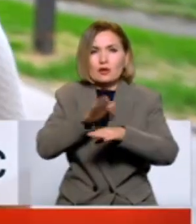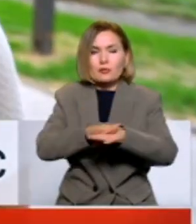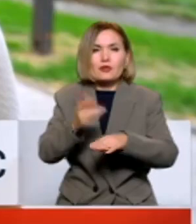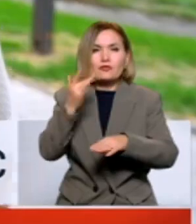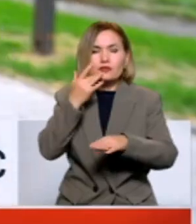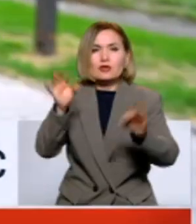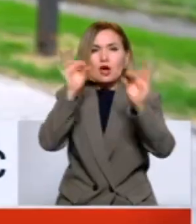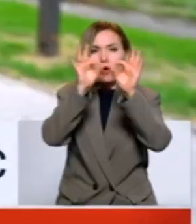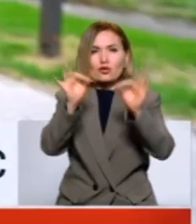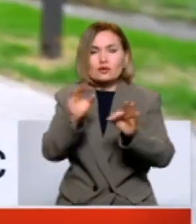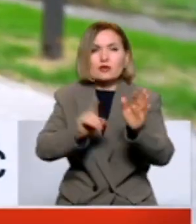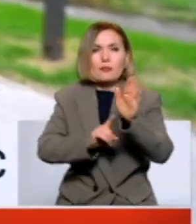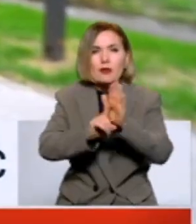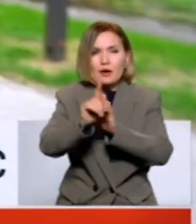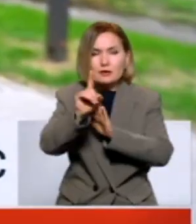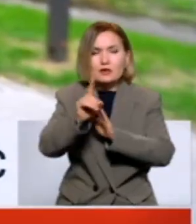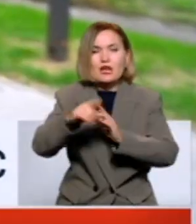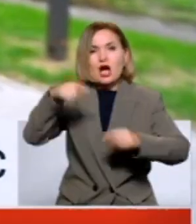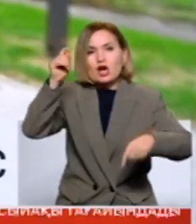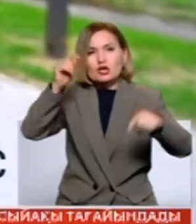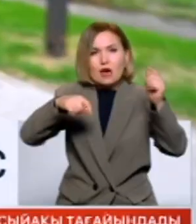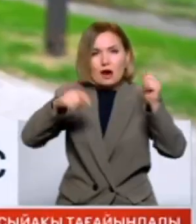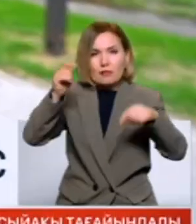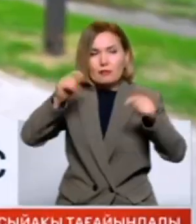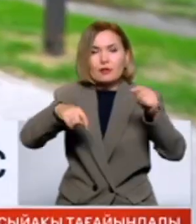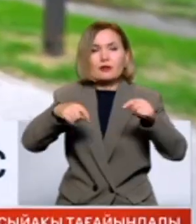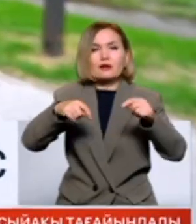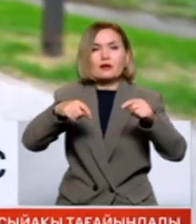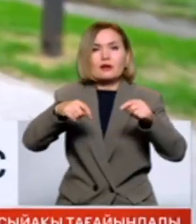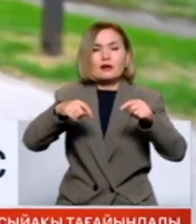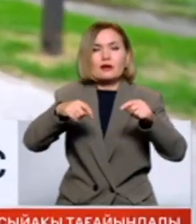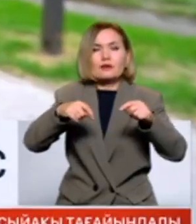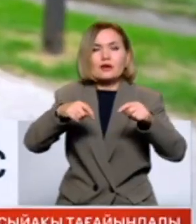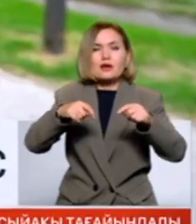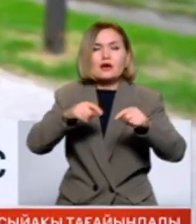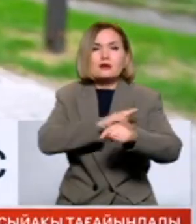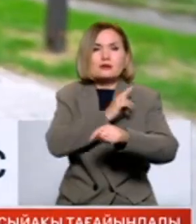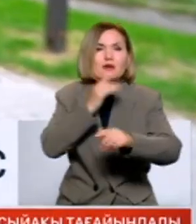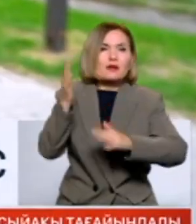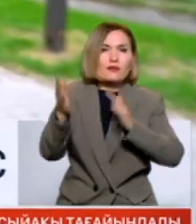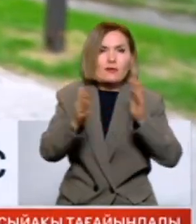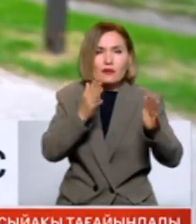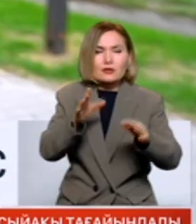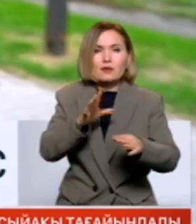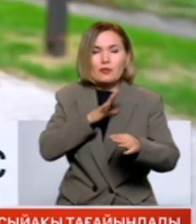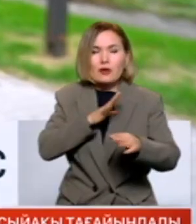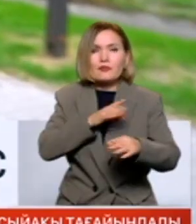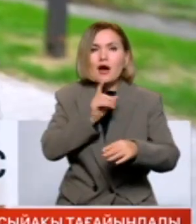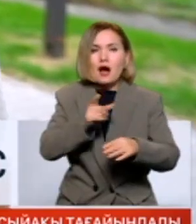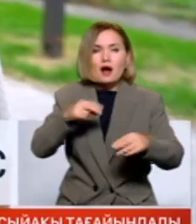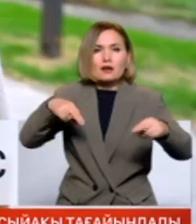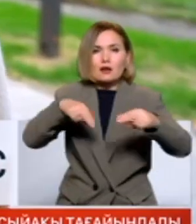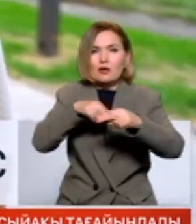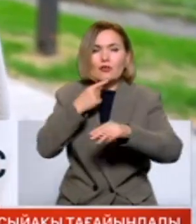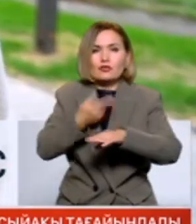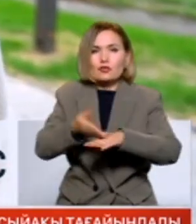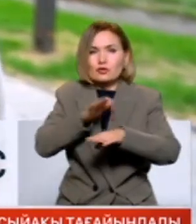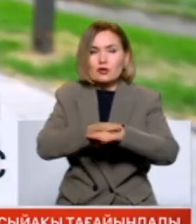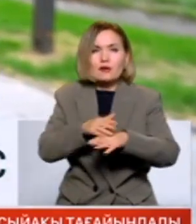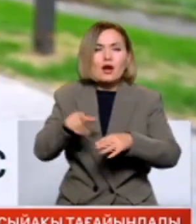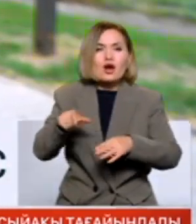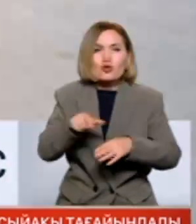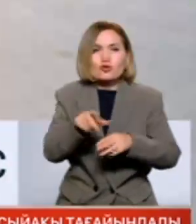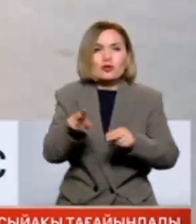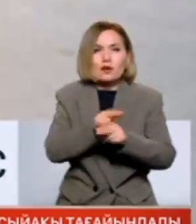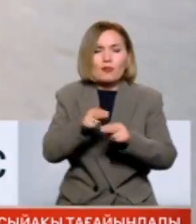бастайды. Мына жаңбыр мен лай мен араласып, мына адамдардың жүріп тұруына өте кедергісін көп